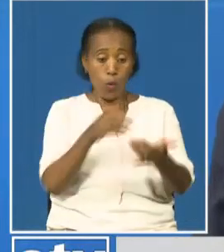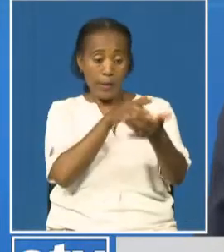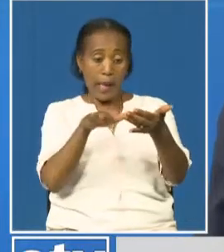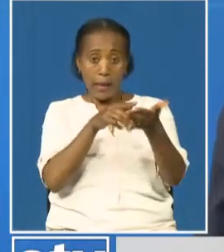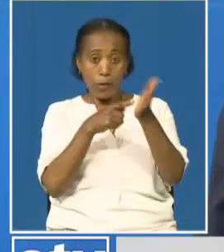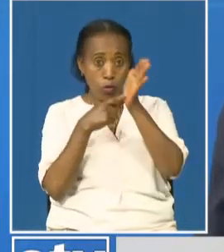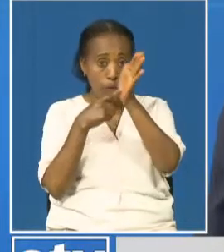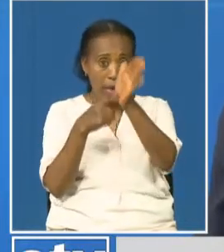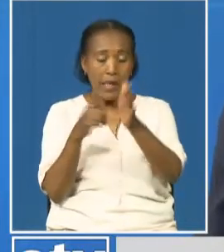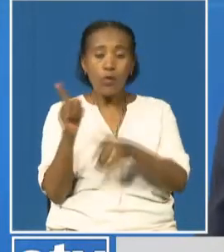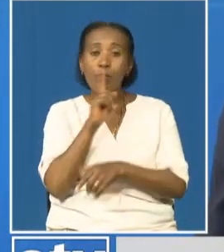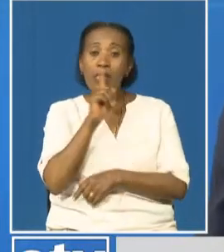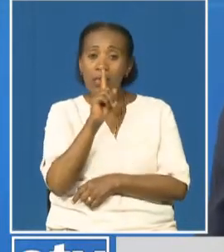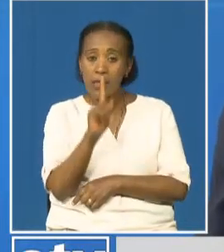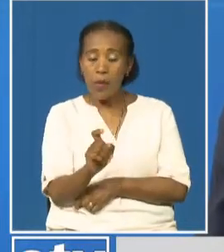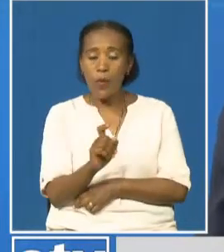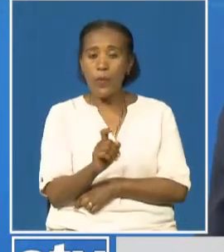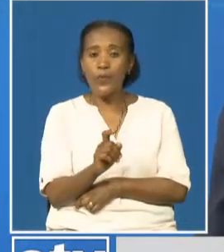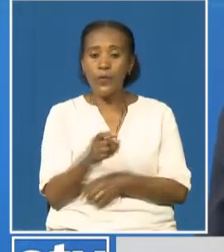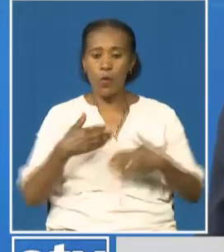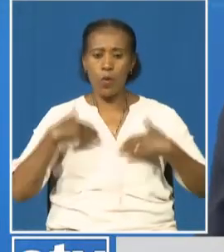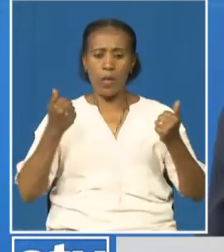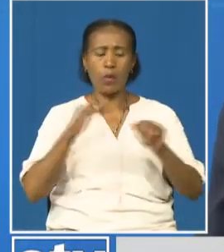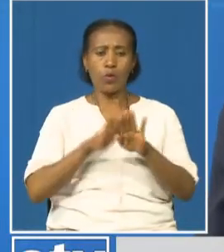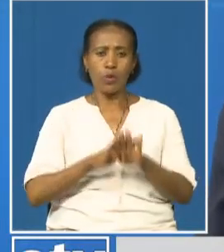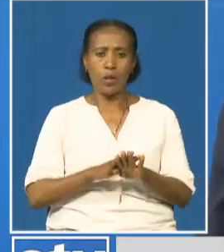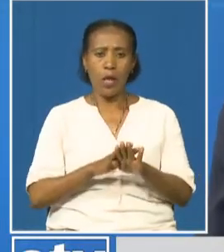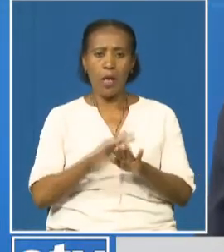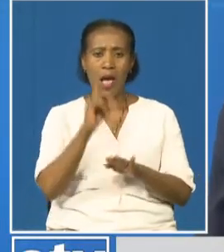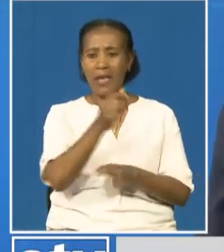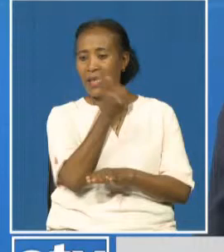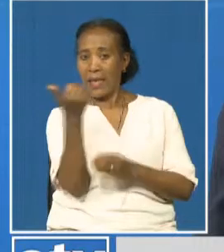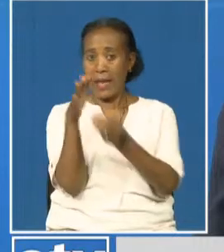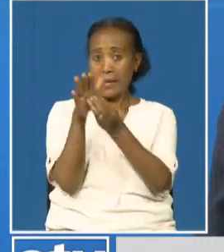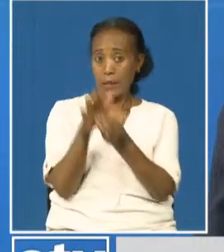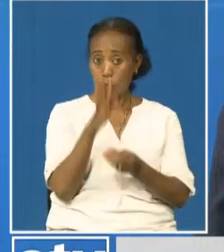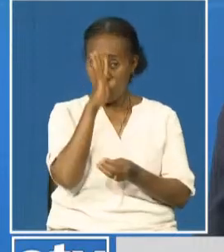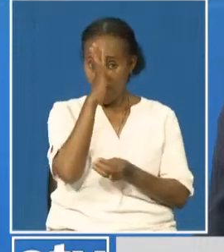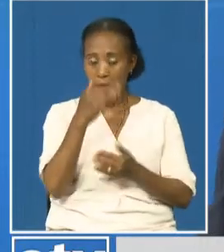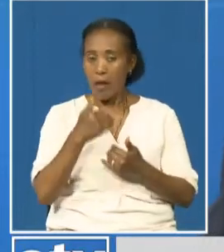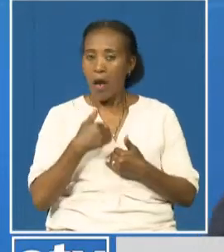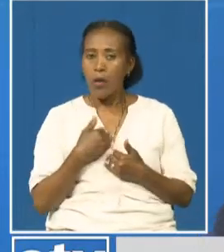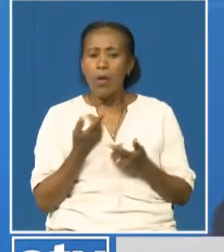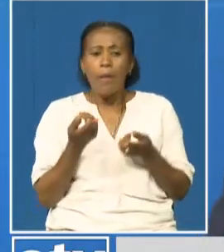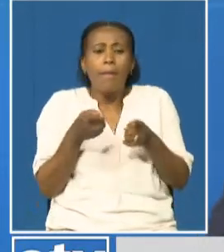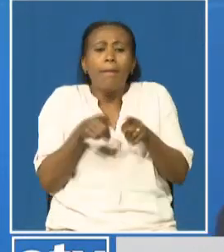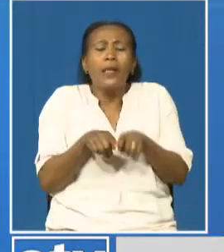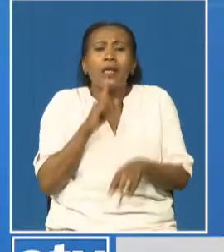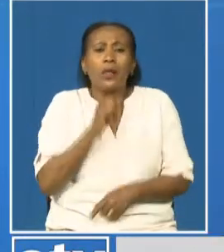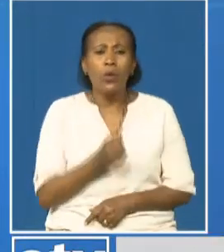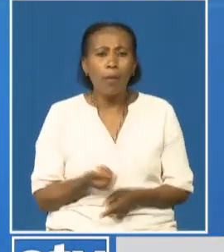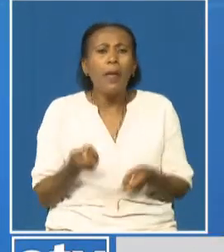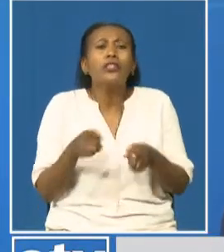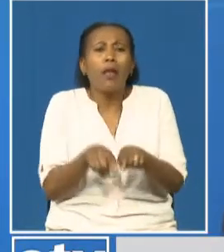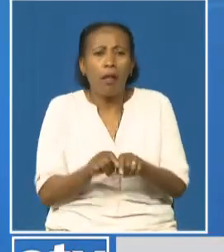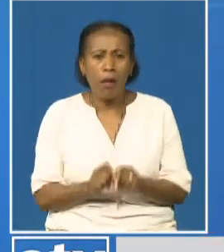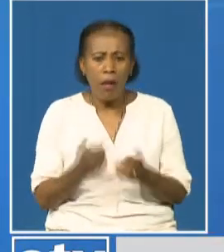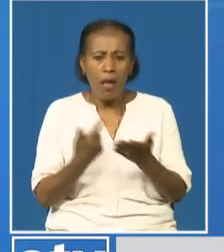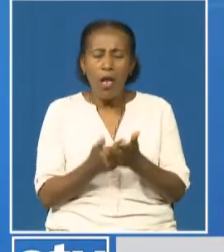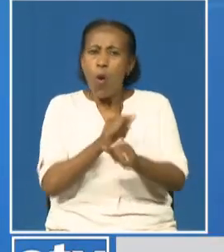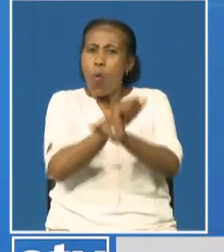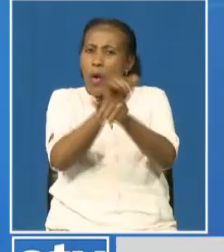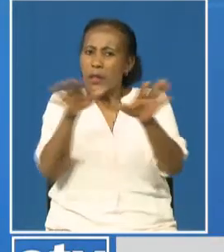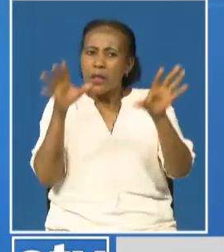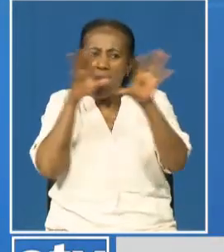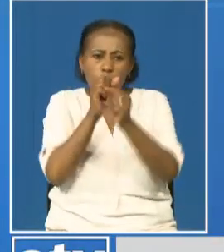ጥናቶችም የሚያሳዩት ምንድን ነው ወጣቶች ላይ አንድ ሌላ ተጽዕኖ እየፈጠረ ያለው መቼ ነው ይሄ